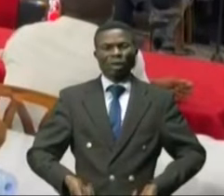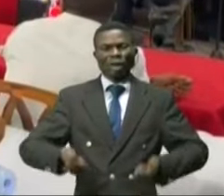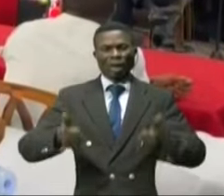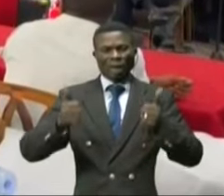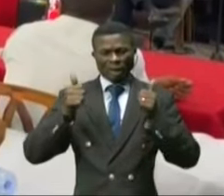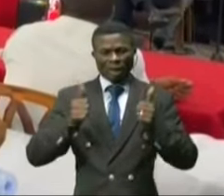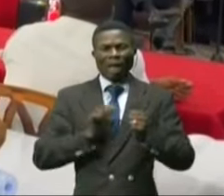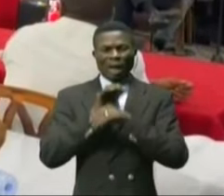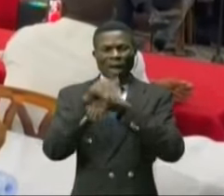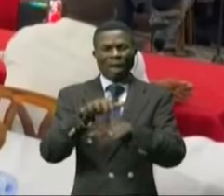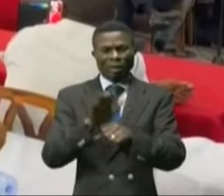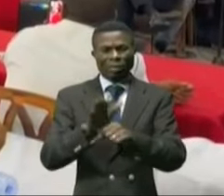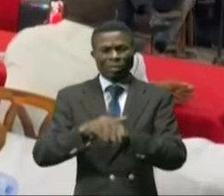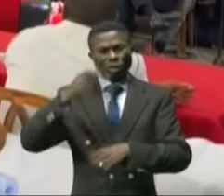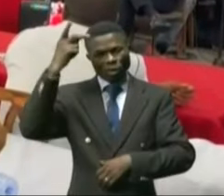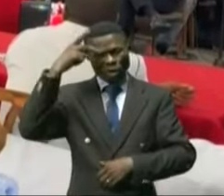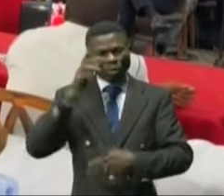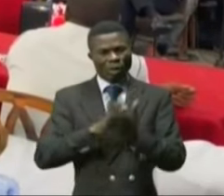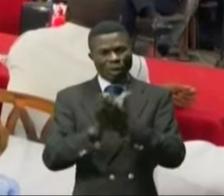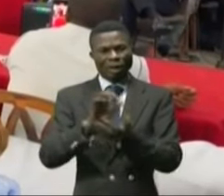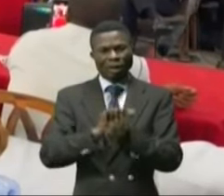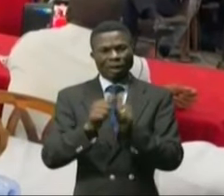politique.